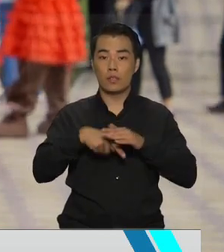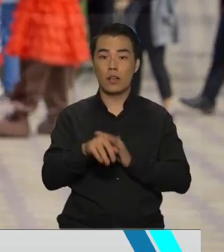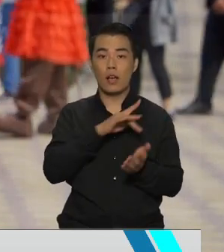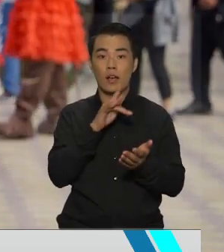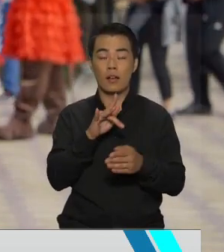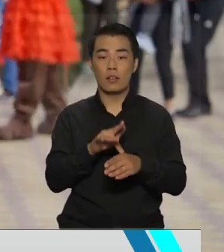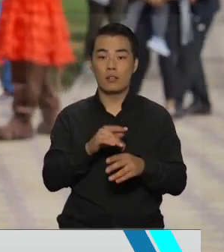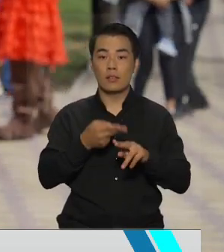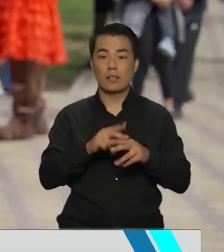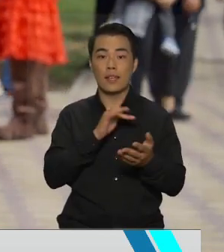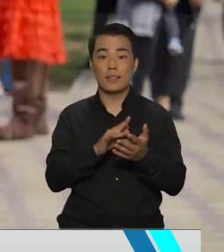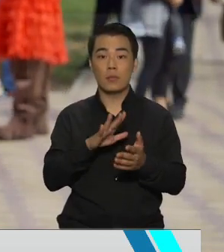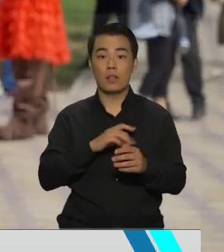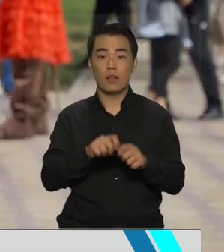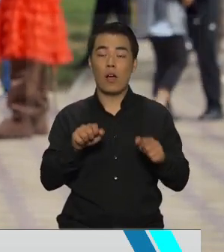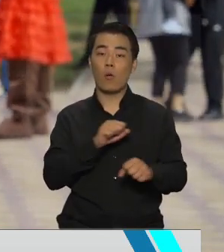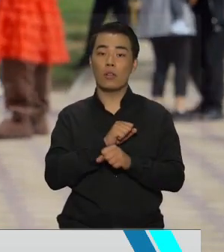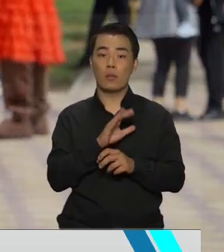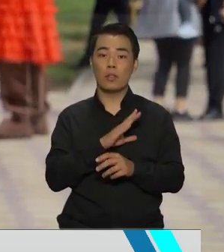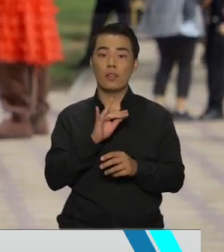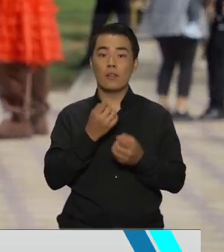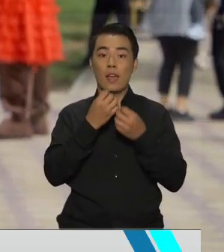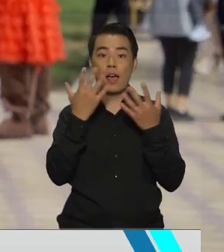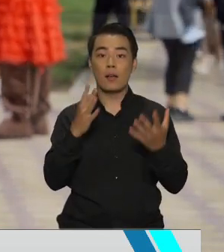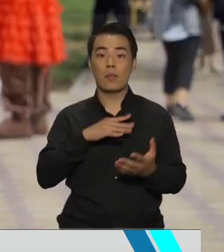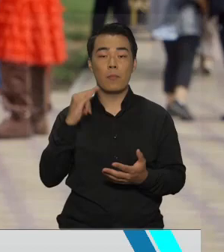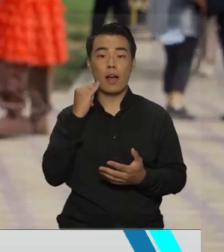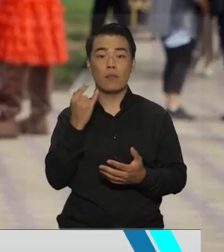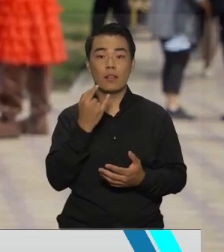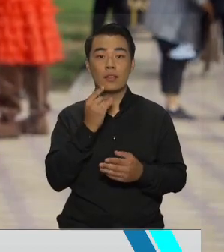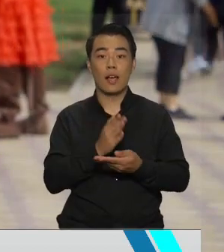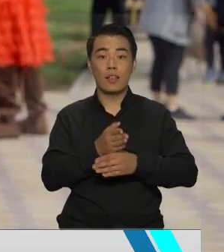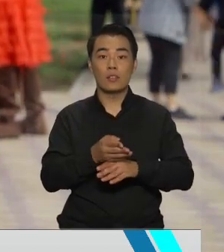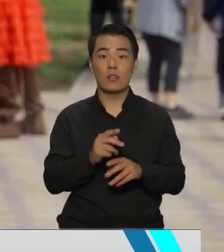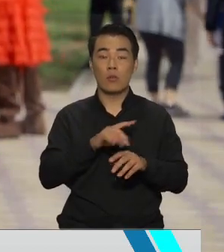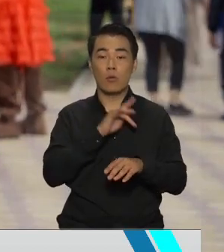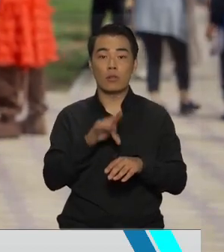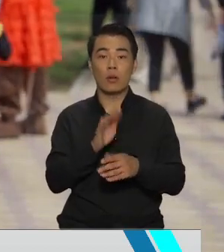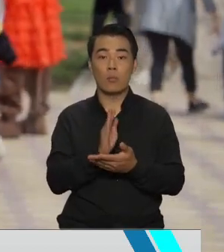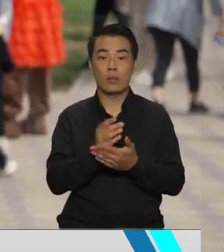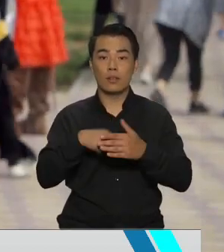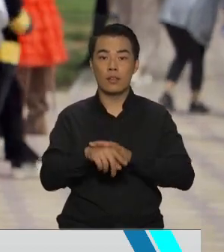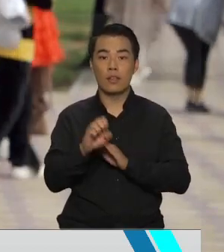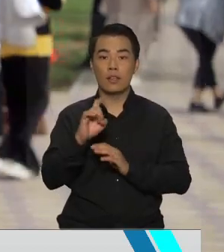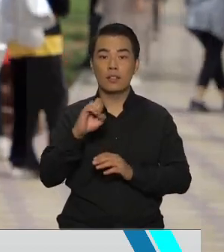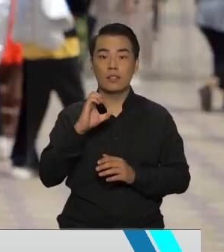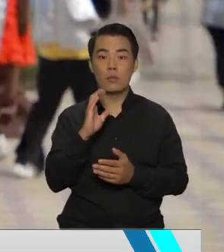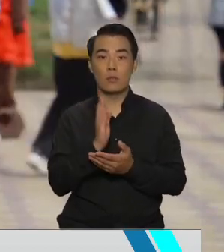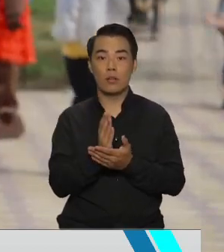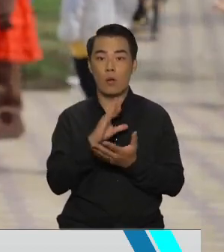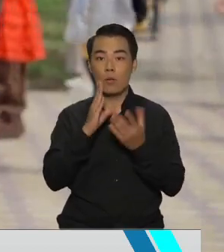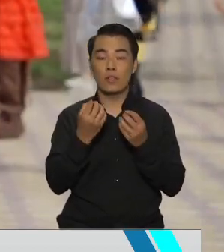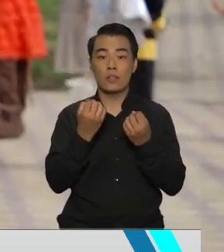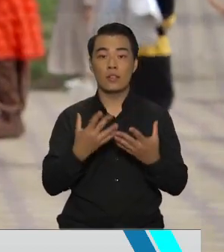парке культуры и отдыха. Но самое яркое зрелище павлодарцев и гостей города ждет на сцене «Ертыс-променад». Поздравят с